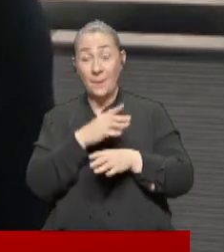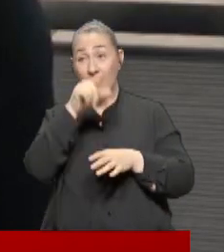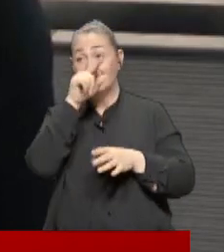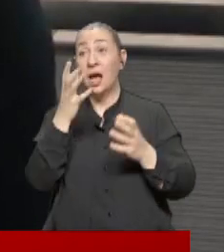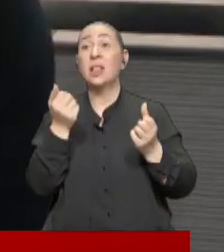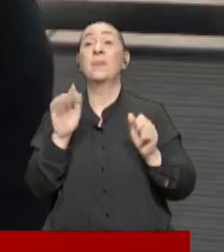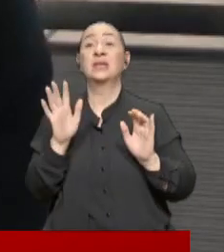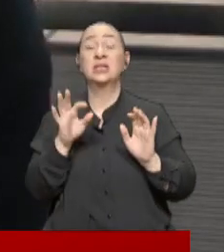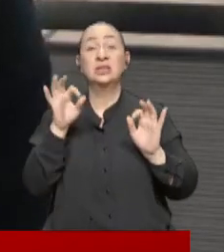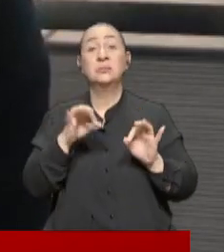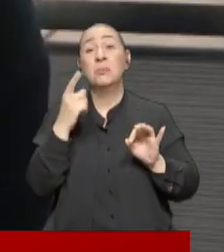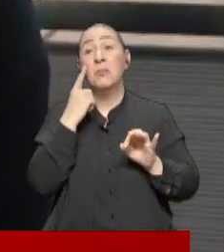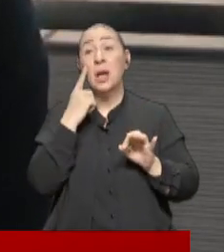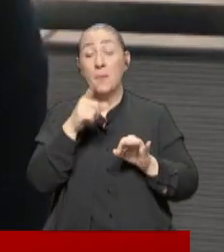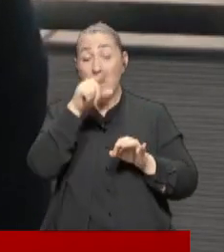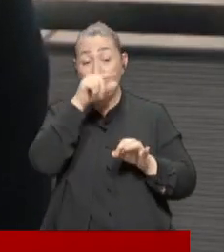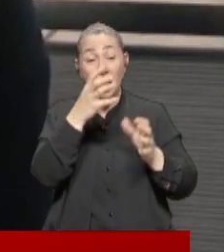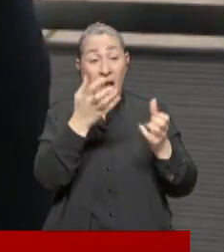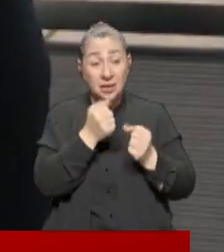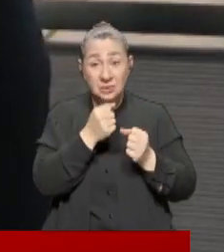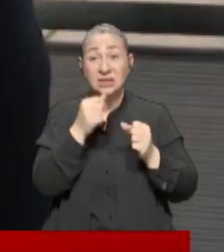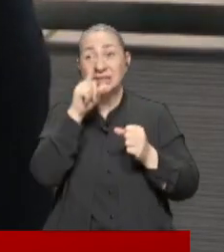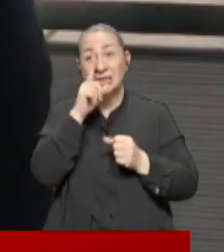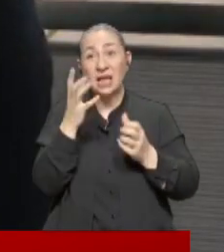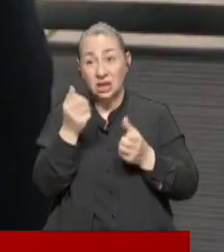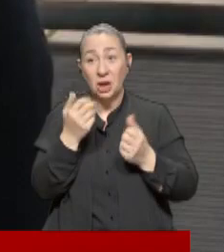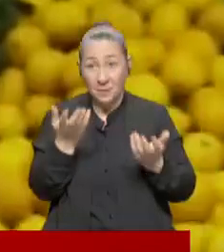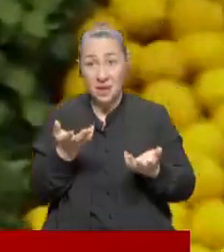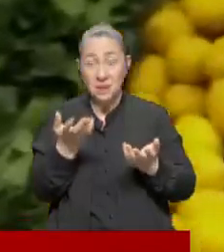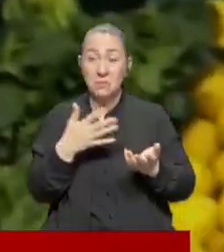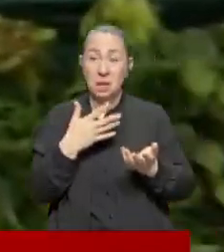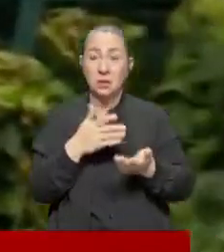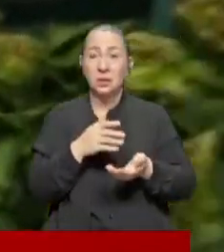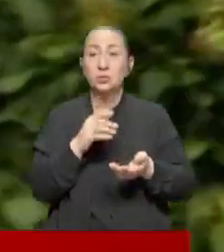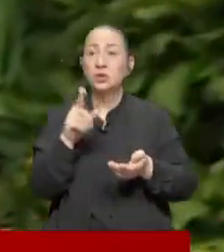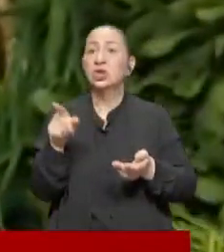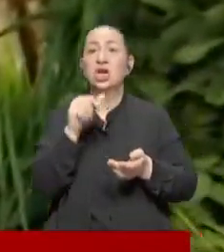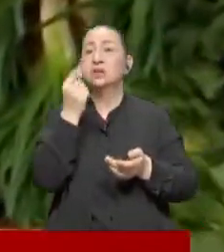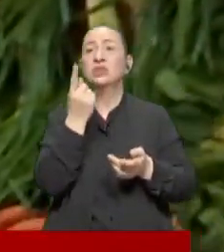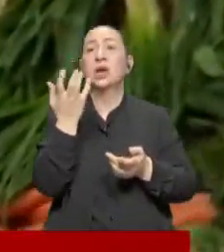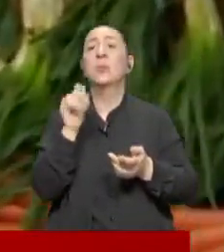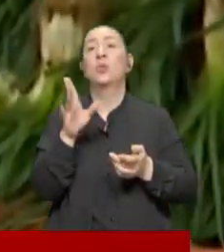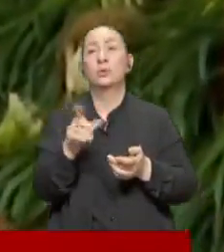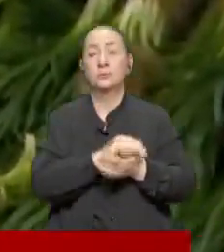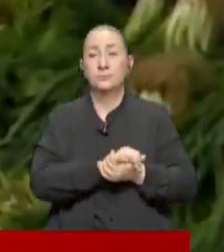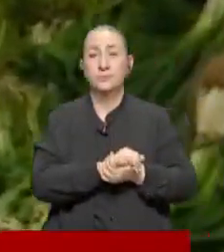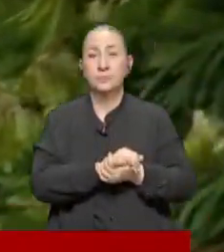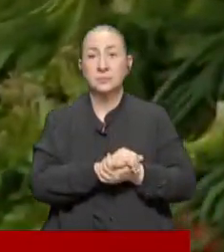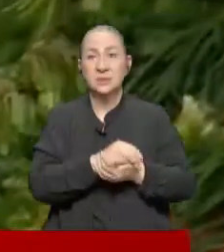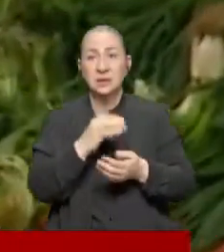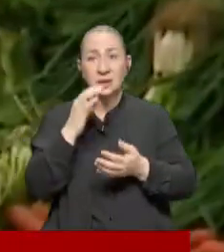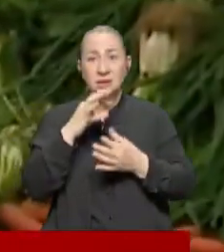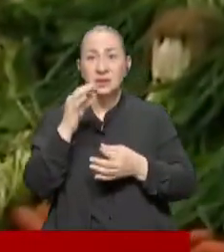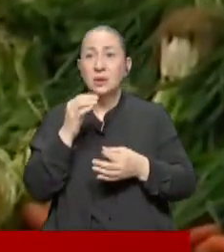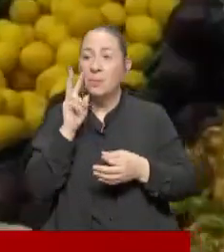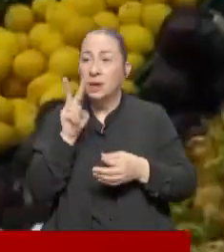Mart'ta alamamıştık. Şimdi bakalım Mart ayında aldıklarımızı Nisan ayında alabileceğiz mi? Bunların hiçbirini alamıyor bu aile. İnsanın baktıkça